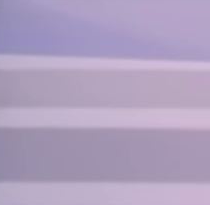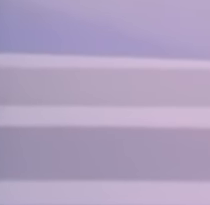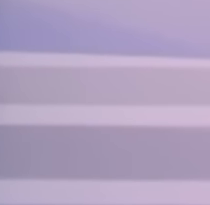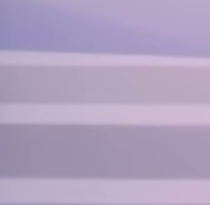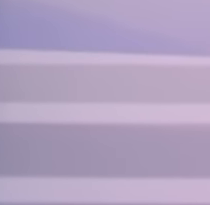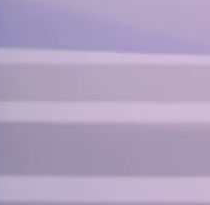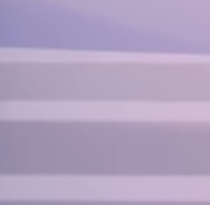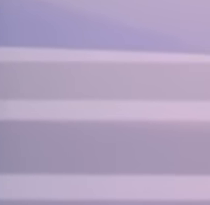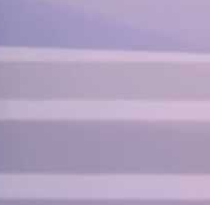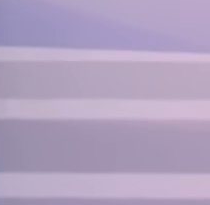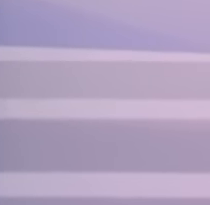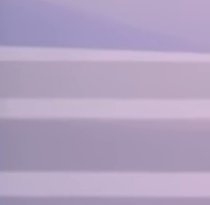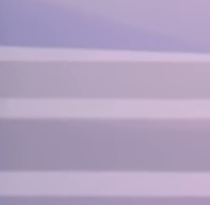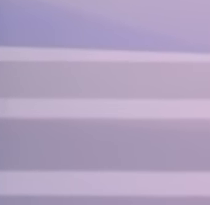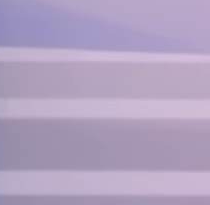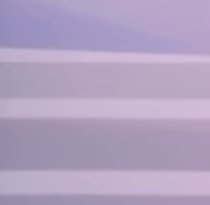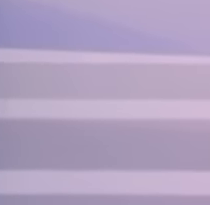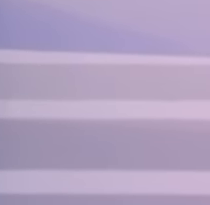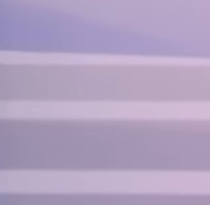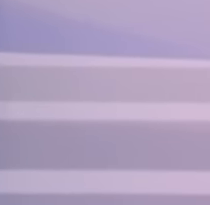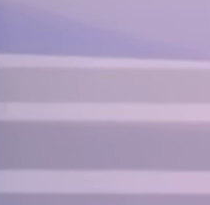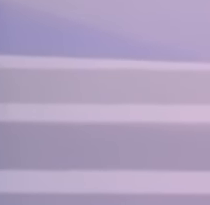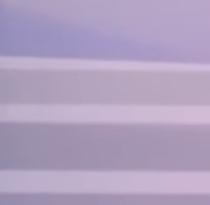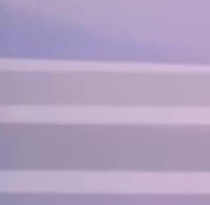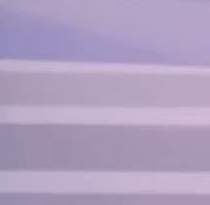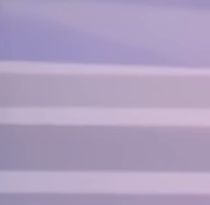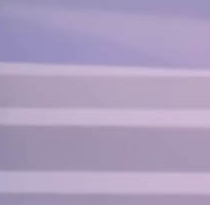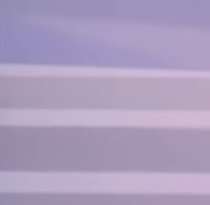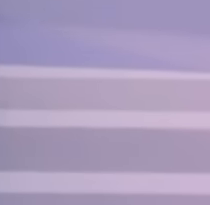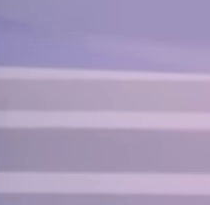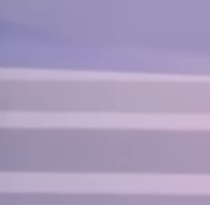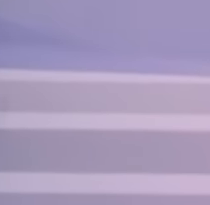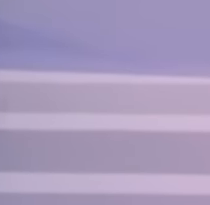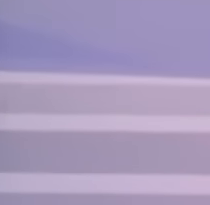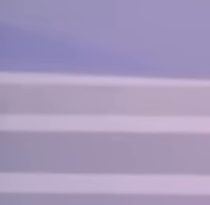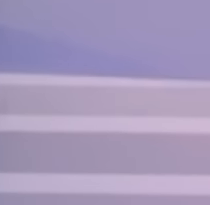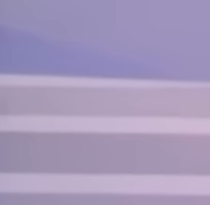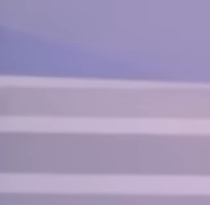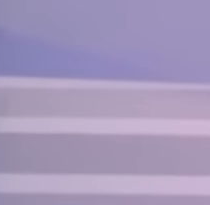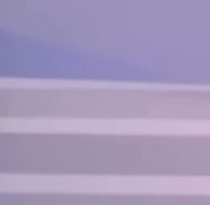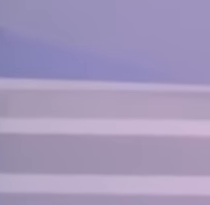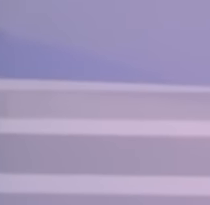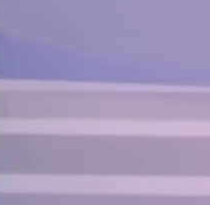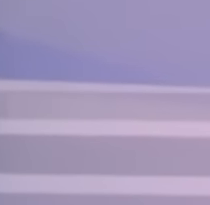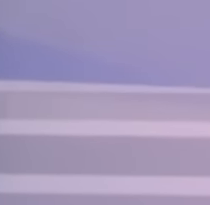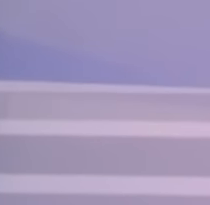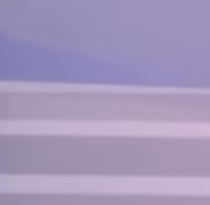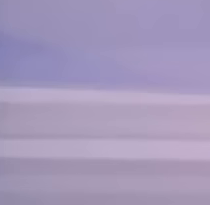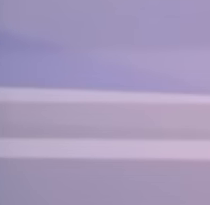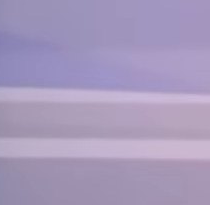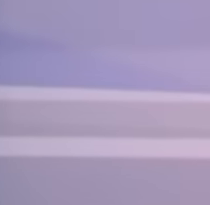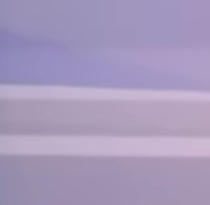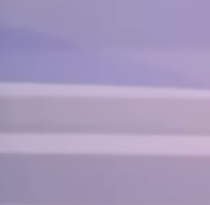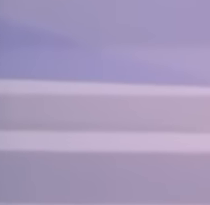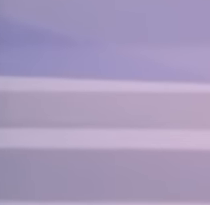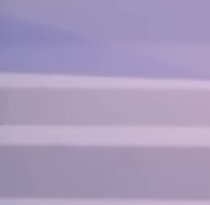Mga kapuso, patuloy na tumutok sa mga balita. Mag-subscribe sa GMA Integrated News sa YouTube. Sa mga kapuso